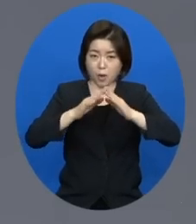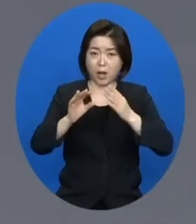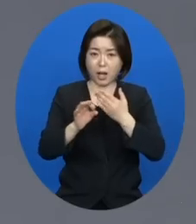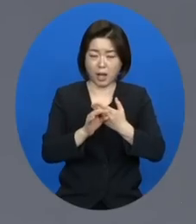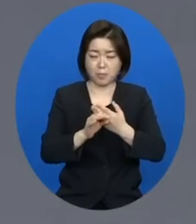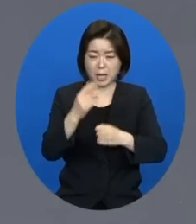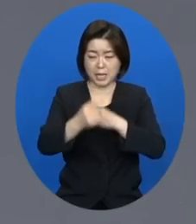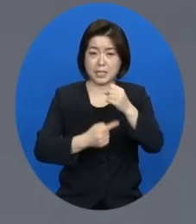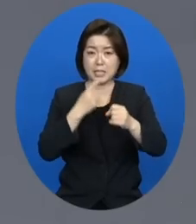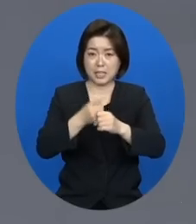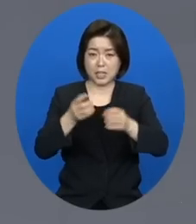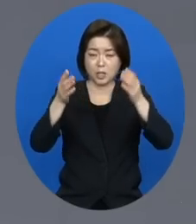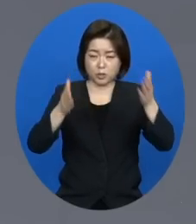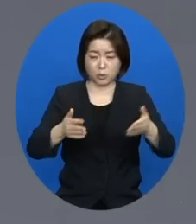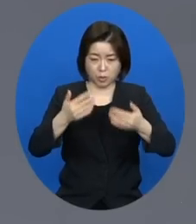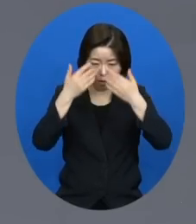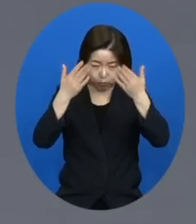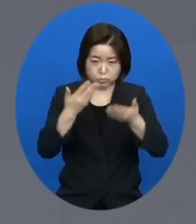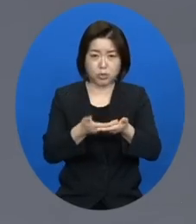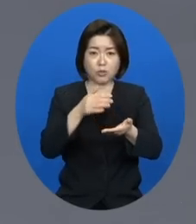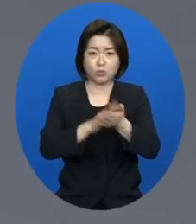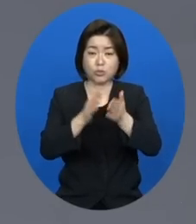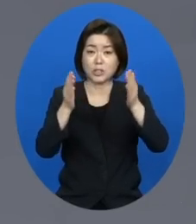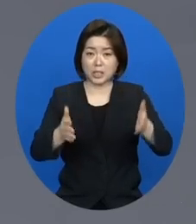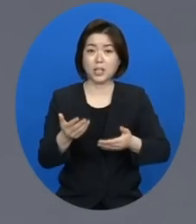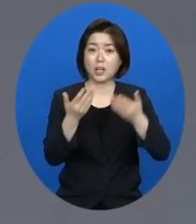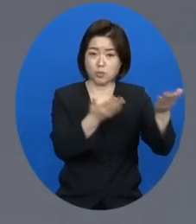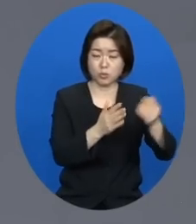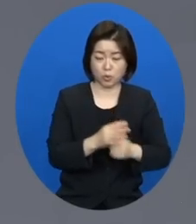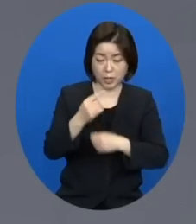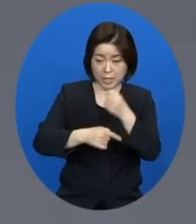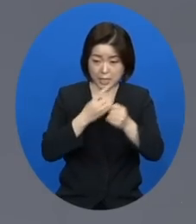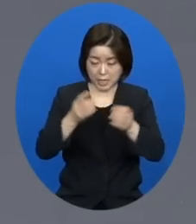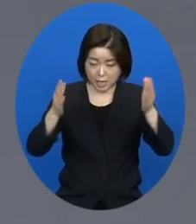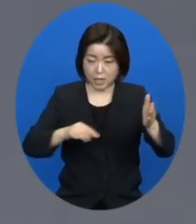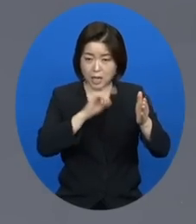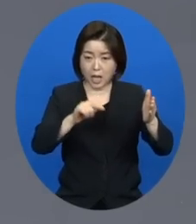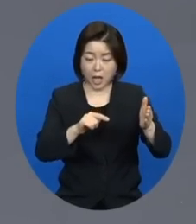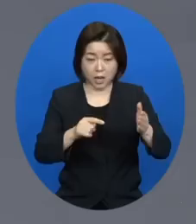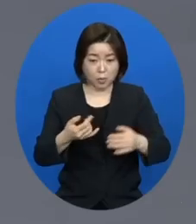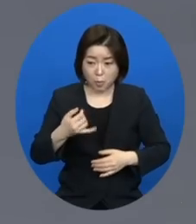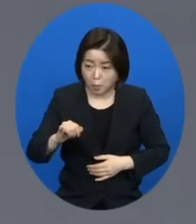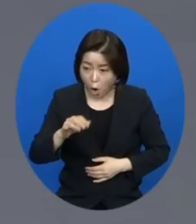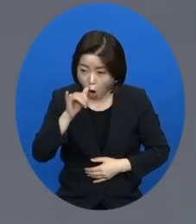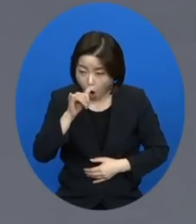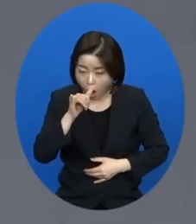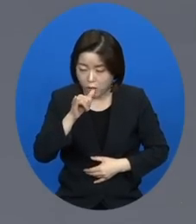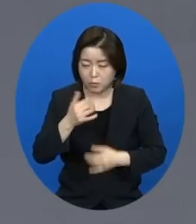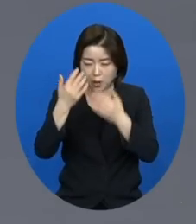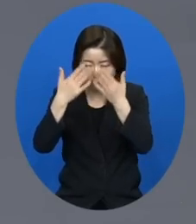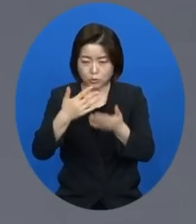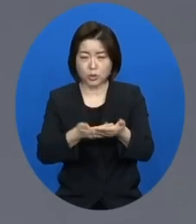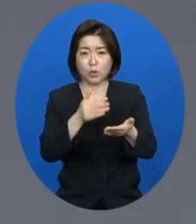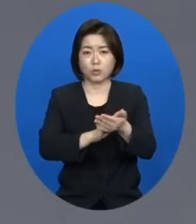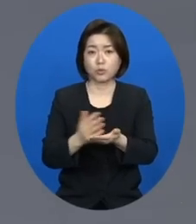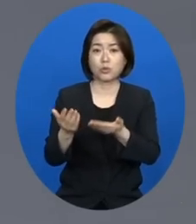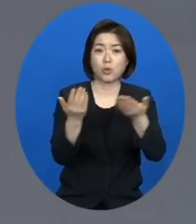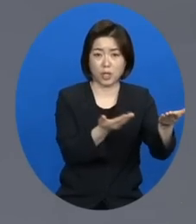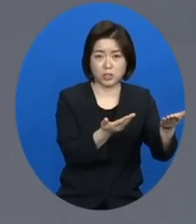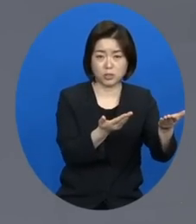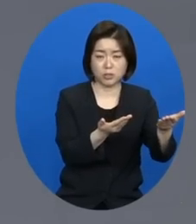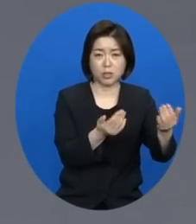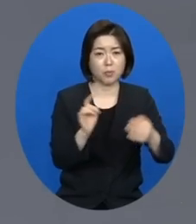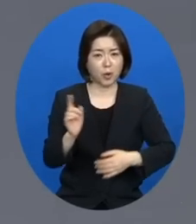1년간 무상 수리 기간을 준다는 거예요. 그래서 1년 안에 하자가 발생하면 가서 무료로 수리를 해주는 이런